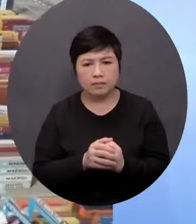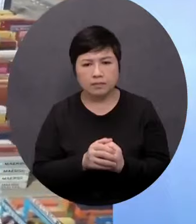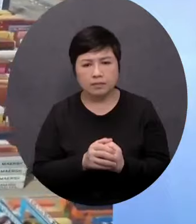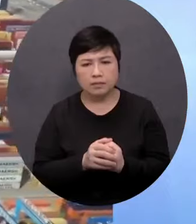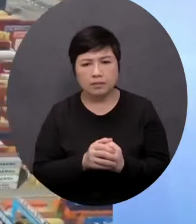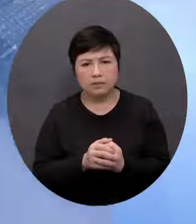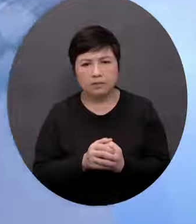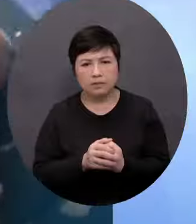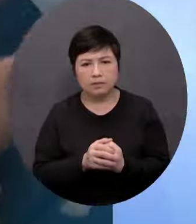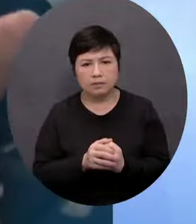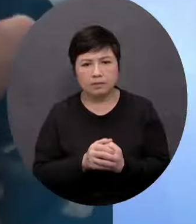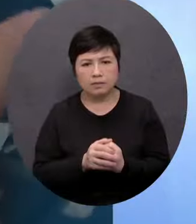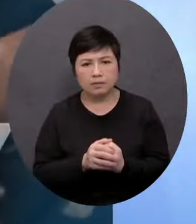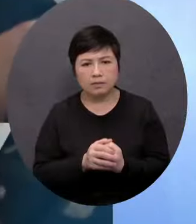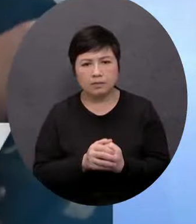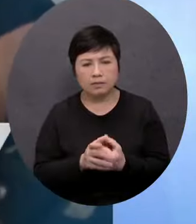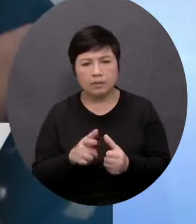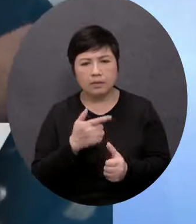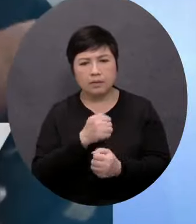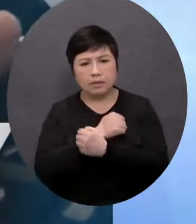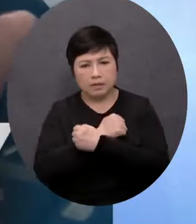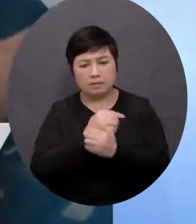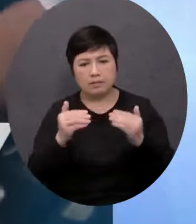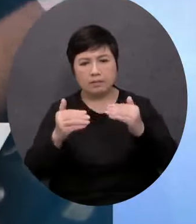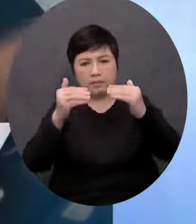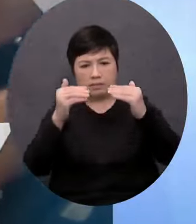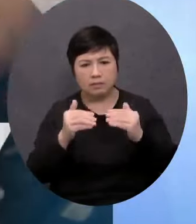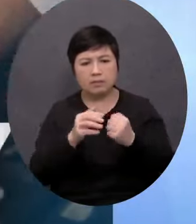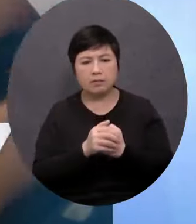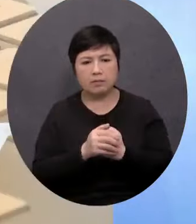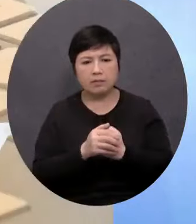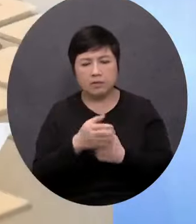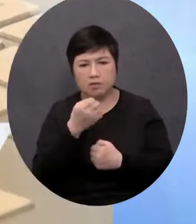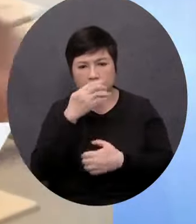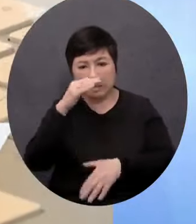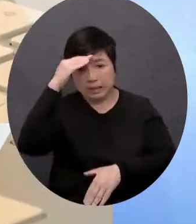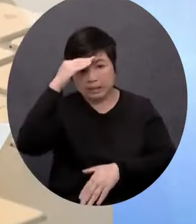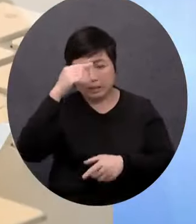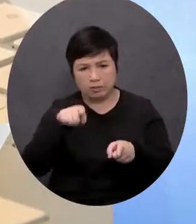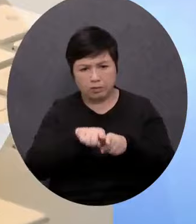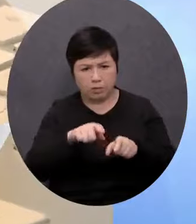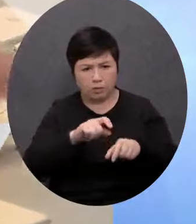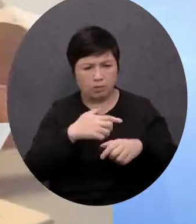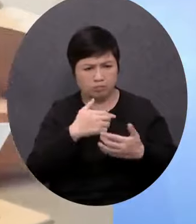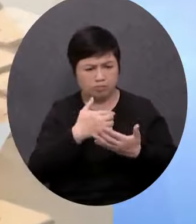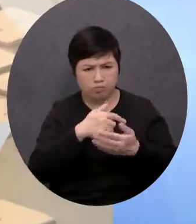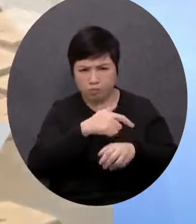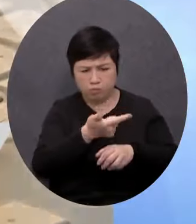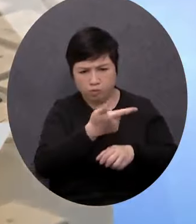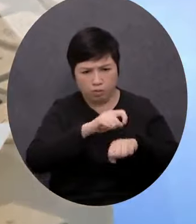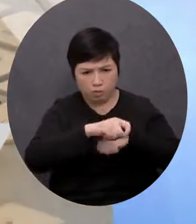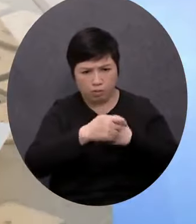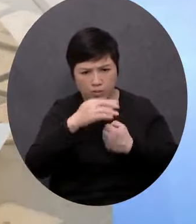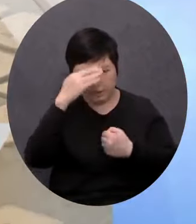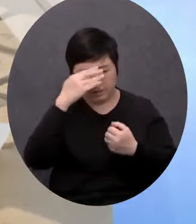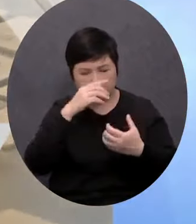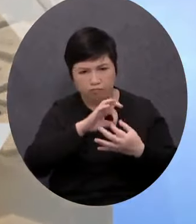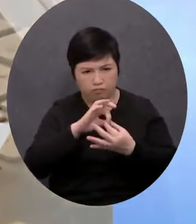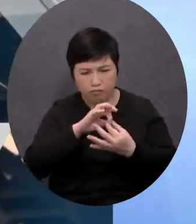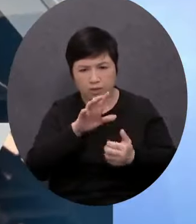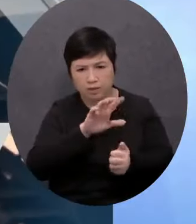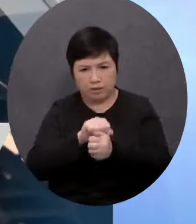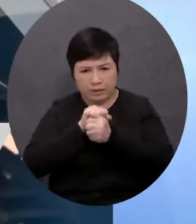平報導。 先休息一阵，下一节会报道本港警方同多国警方采取联合拘捕行动，打